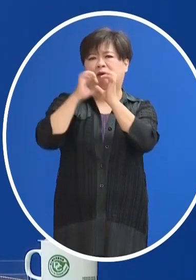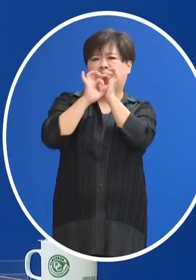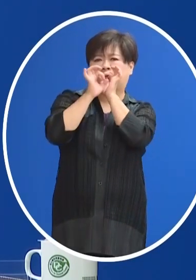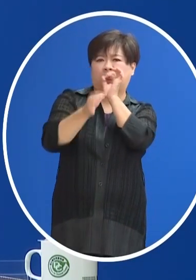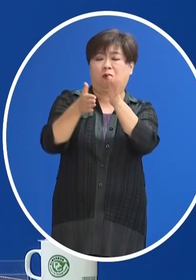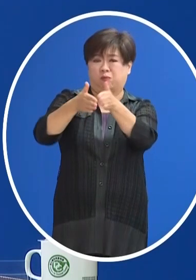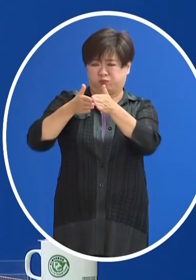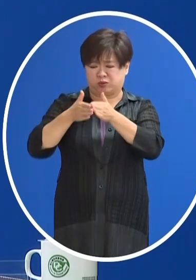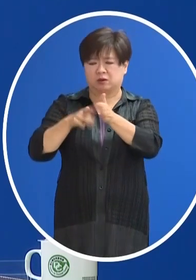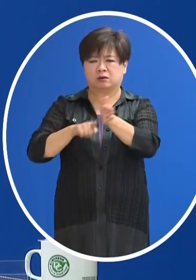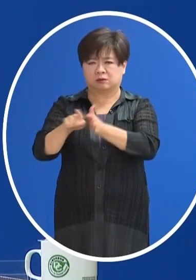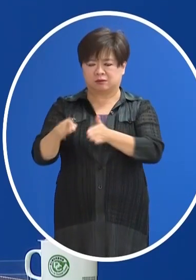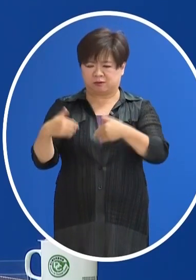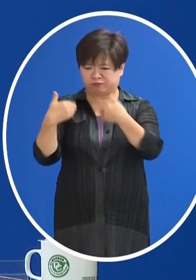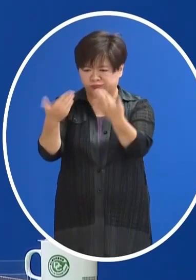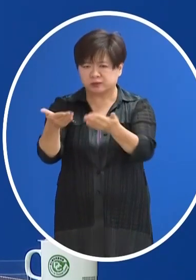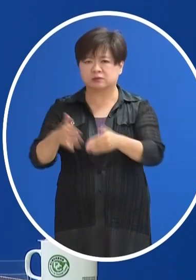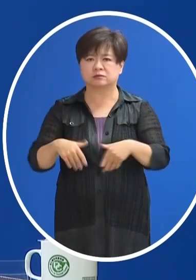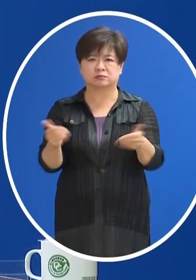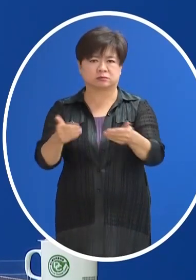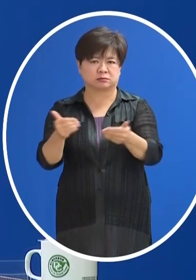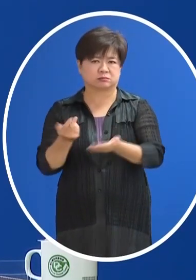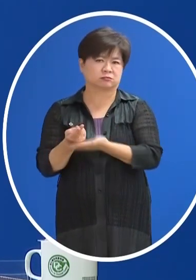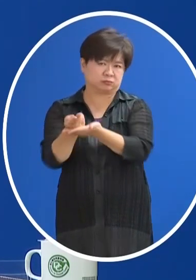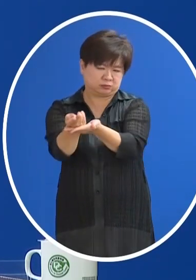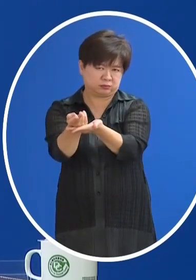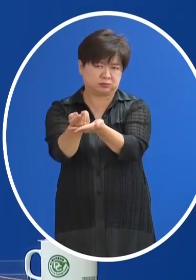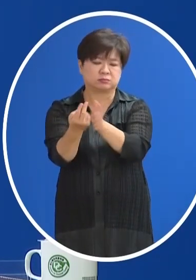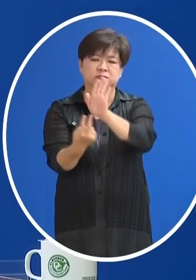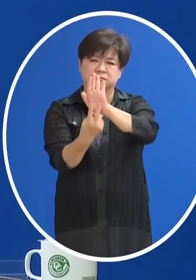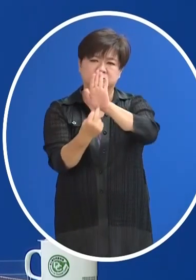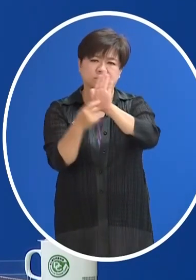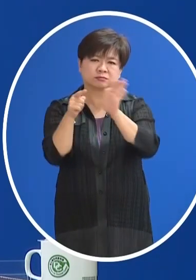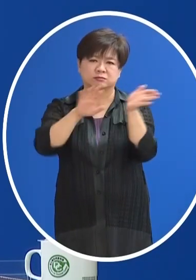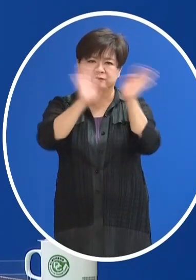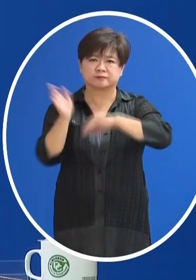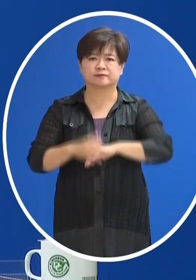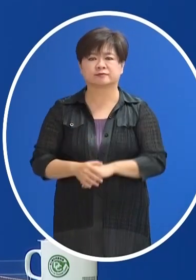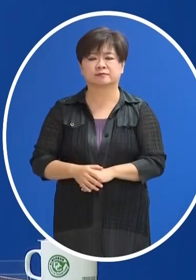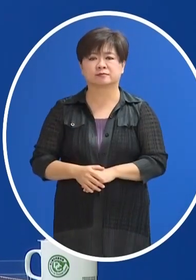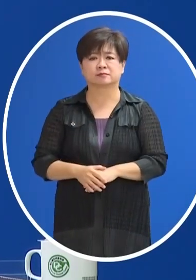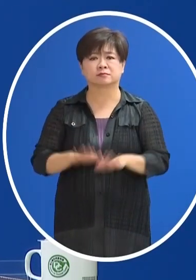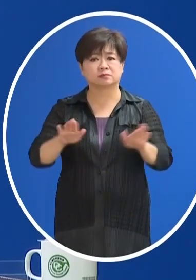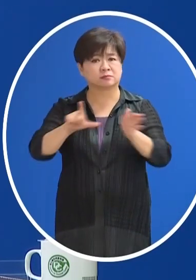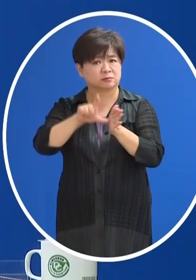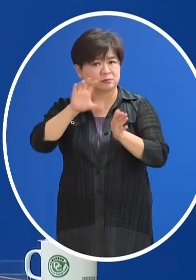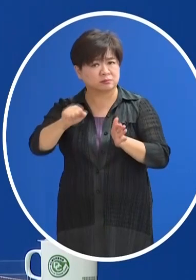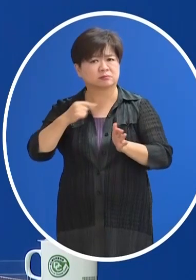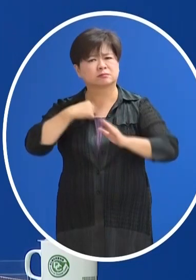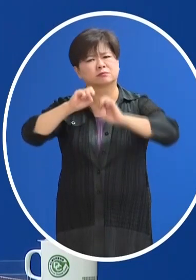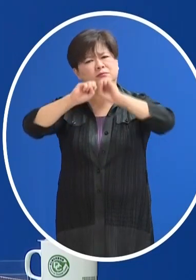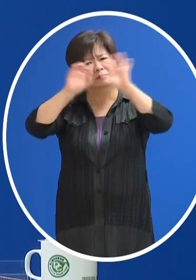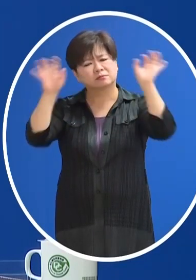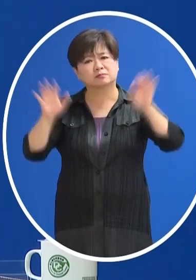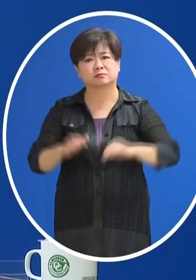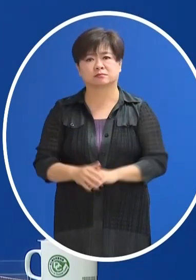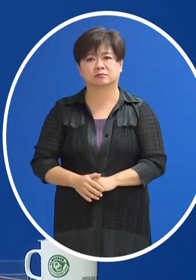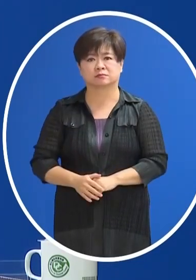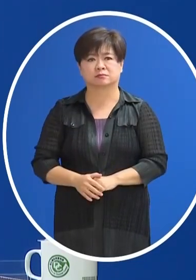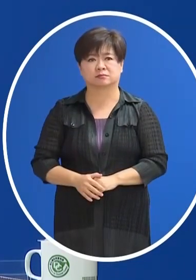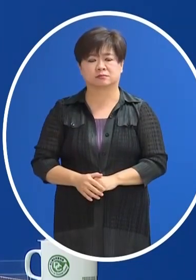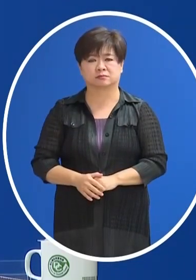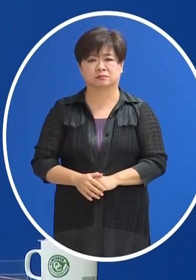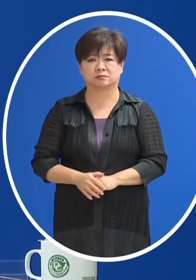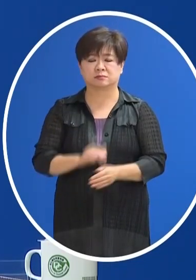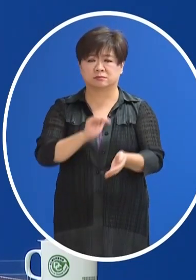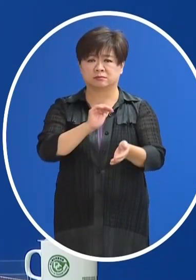使用。这个是有关于医疗资源的部分，在这里做一个说明，但是也要借这个机会来呼吁，那么医